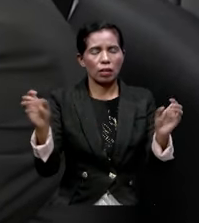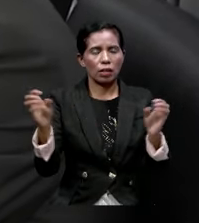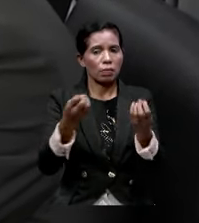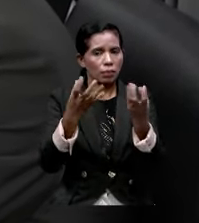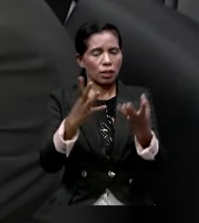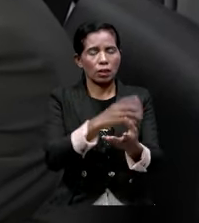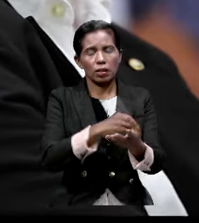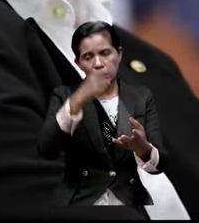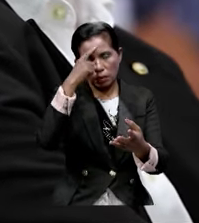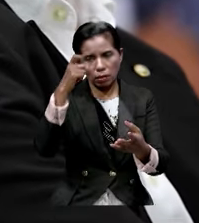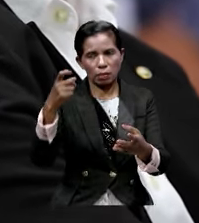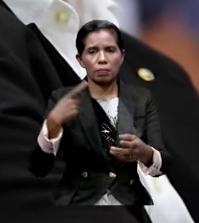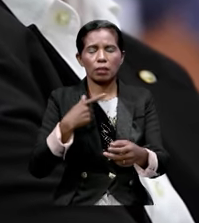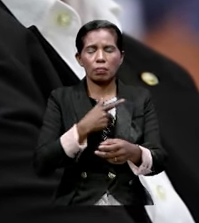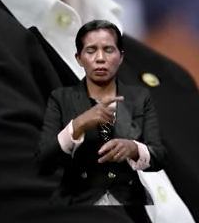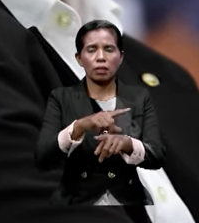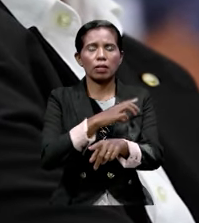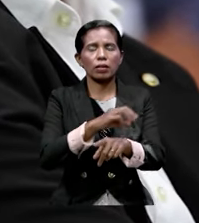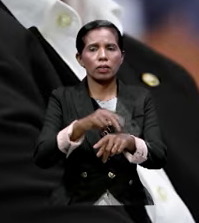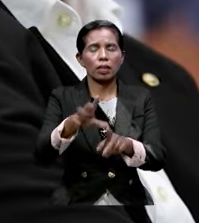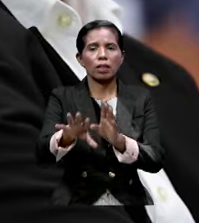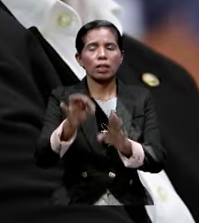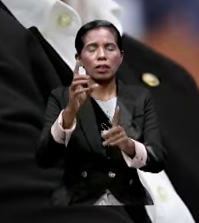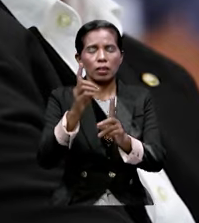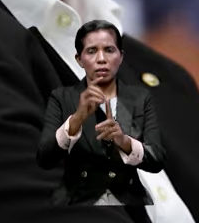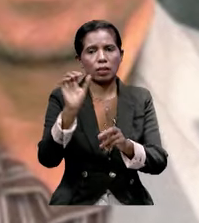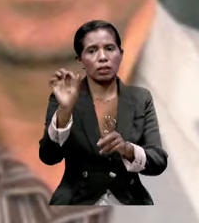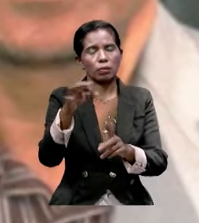nune parlamento nasional escolha lorong san resensia terza ohin